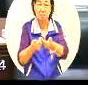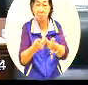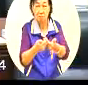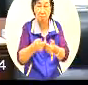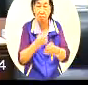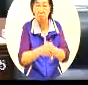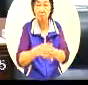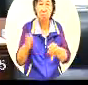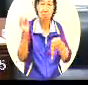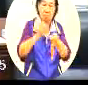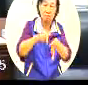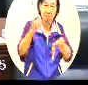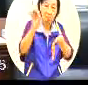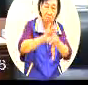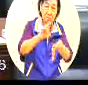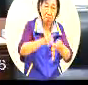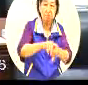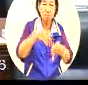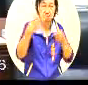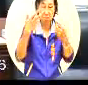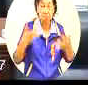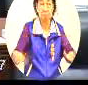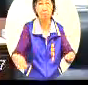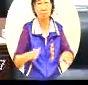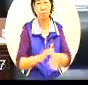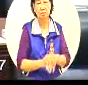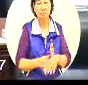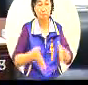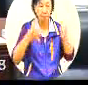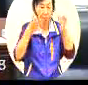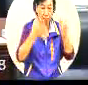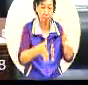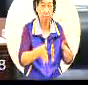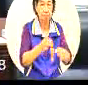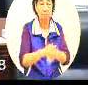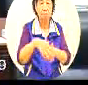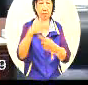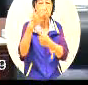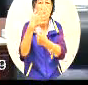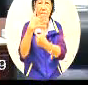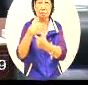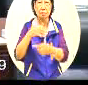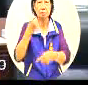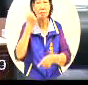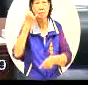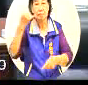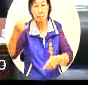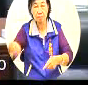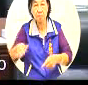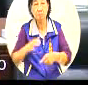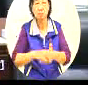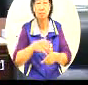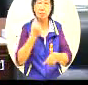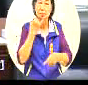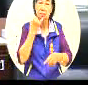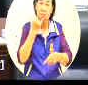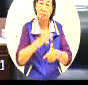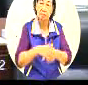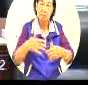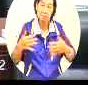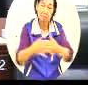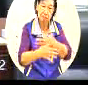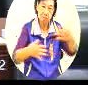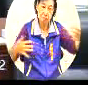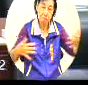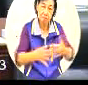倍。所以针对于旗津居民他们通行的部分，市长是不是可以让我们有一个方